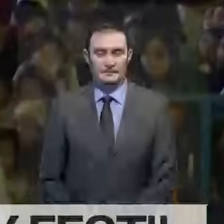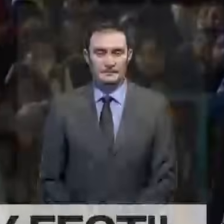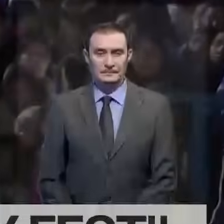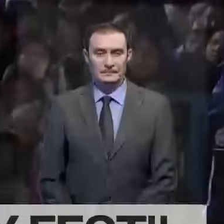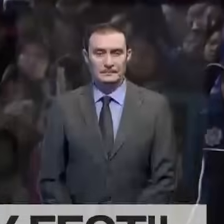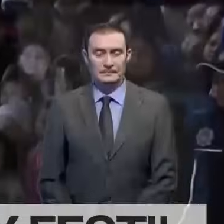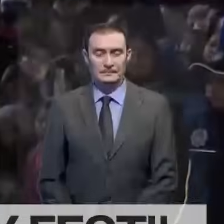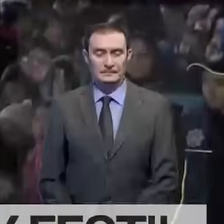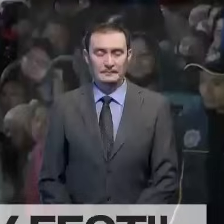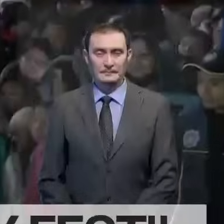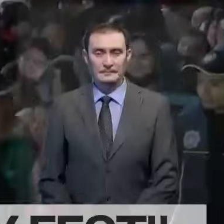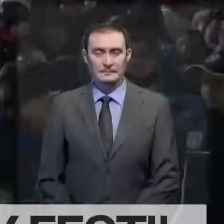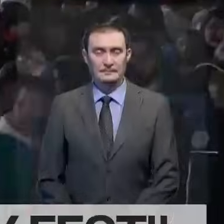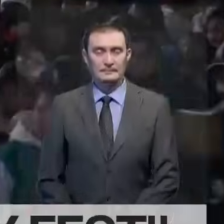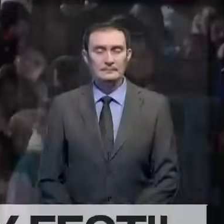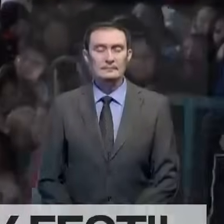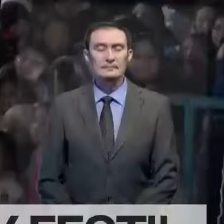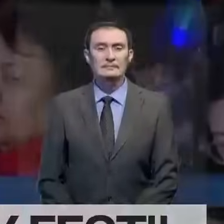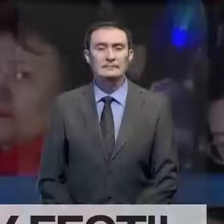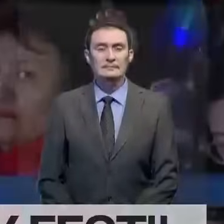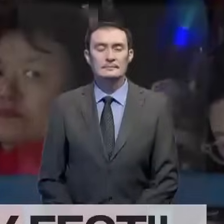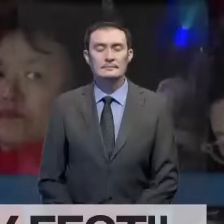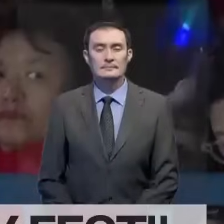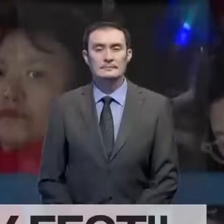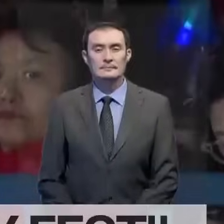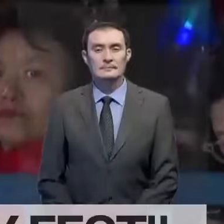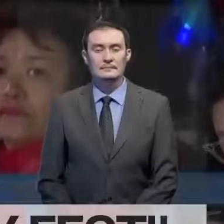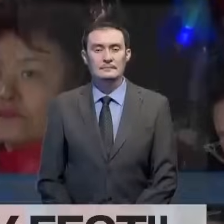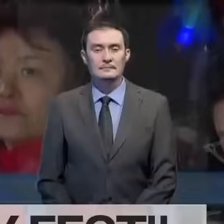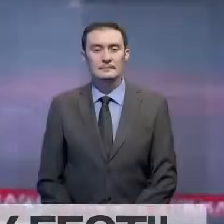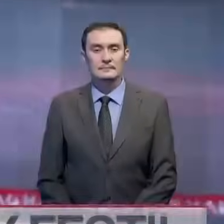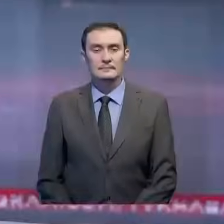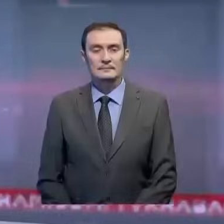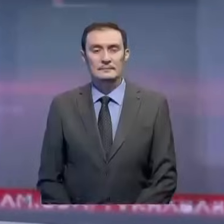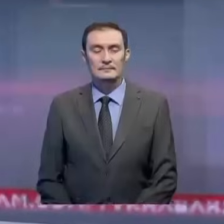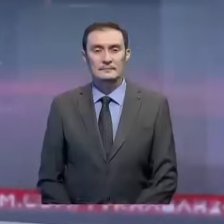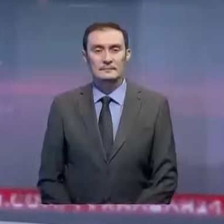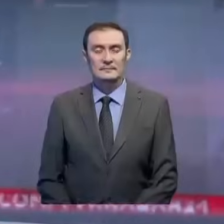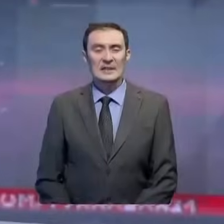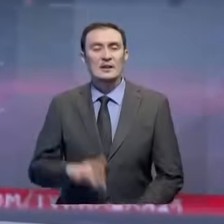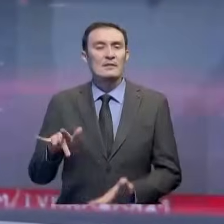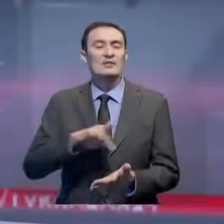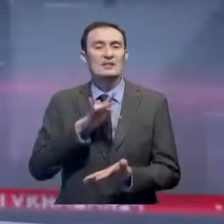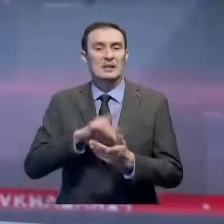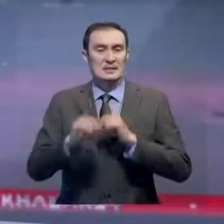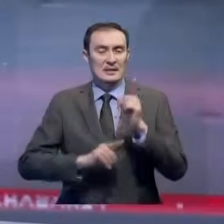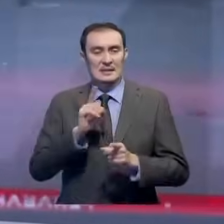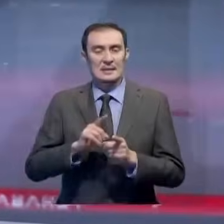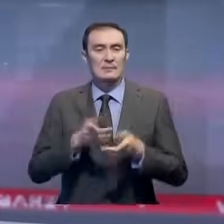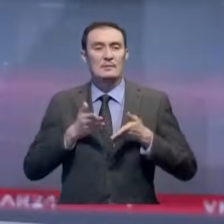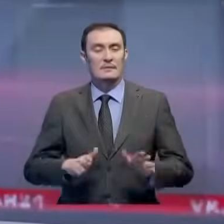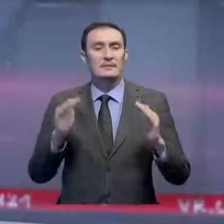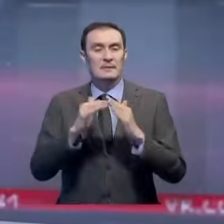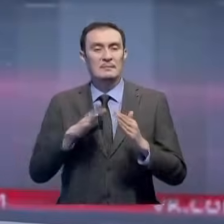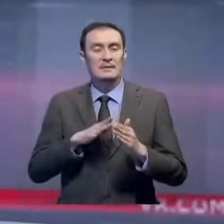Сабин Рахимбай, Алмаз Садвакас, Аят Дюсимбаев, Хабар 24 из Конаева. В Жезказганском перинатальном центре на